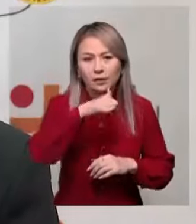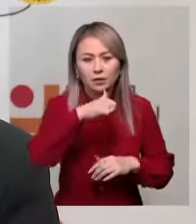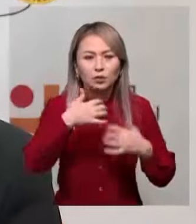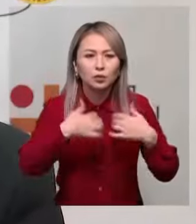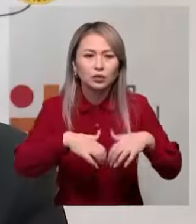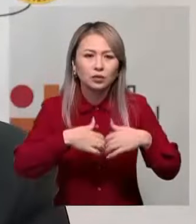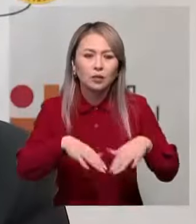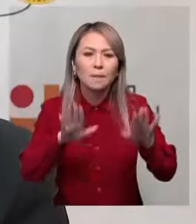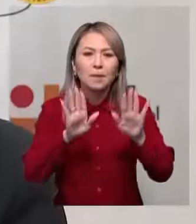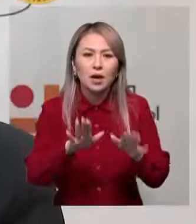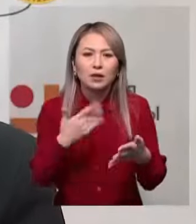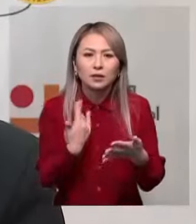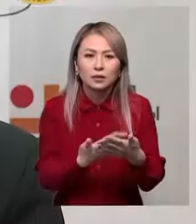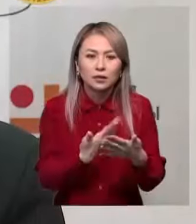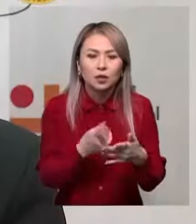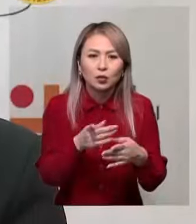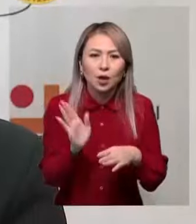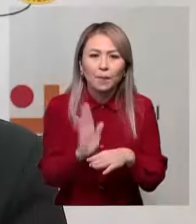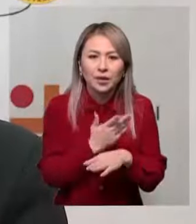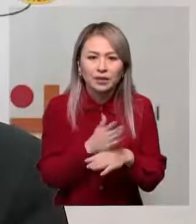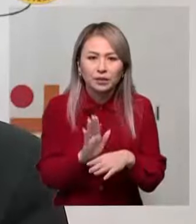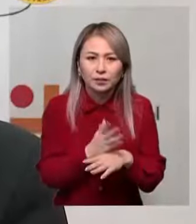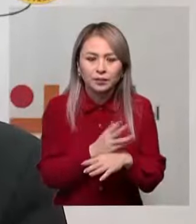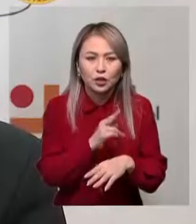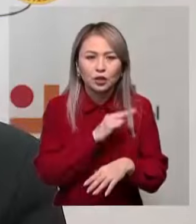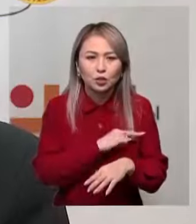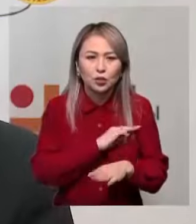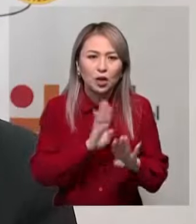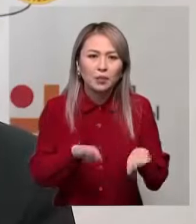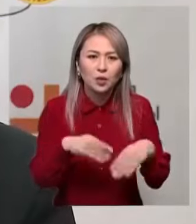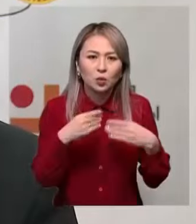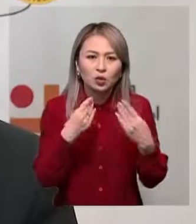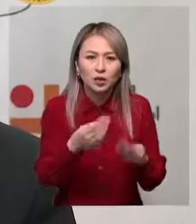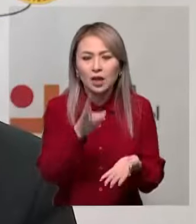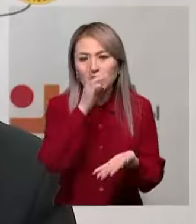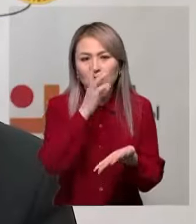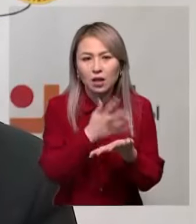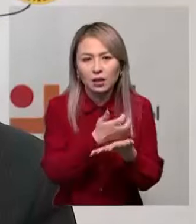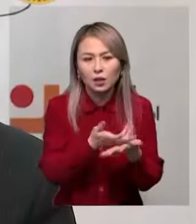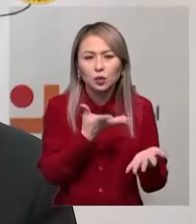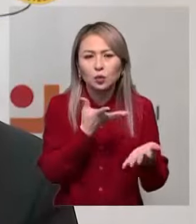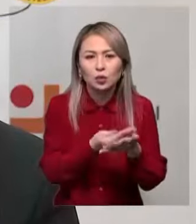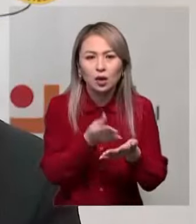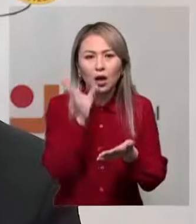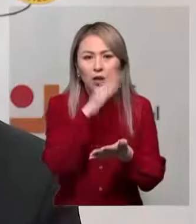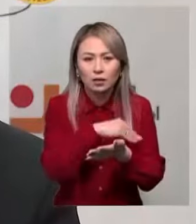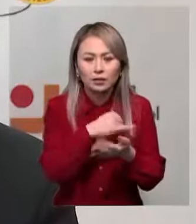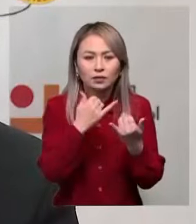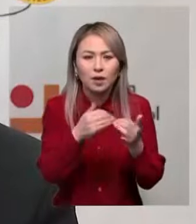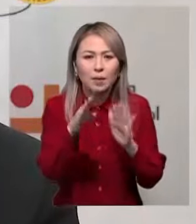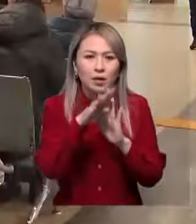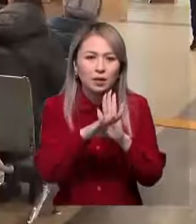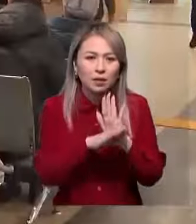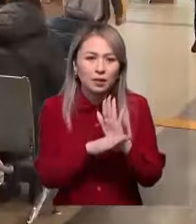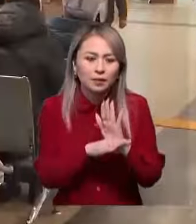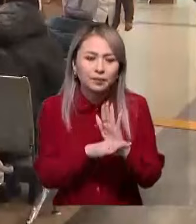көрсеткіш. Бірақ бұдан басқа жұмыс берушілер де жалақы төле алады жастарға осы бағдарлама